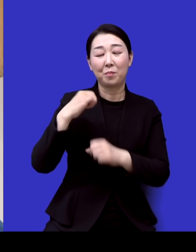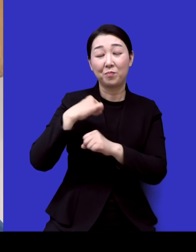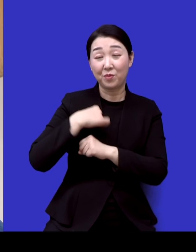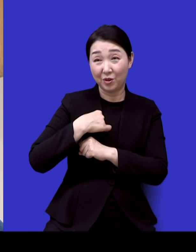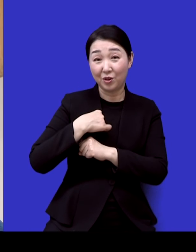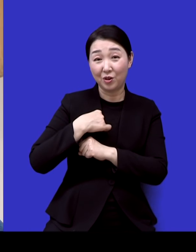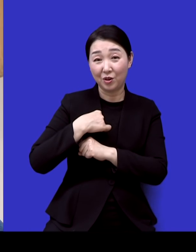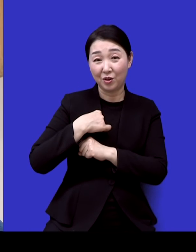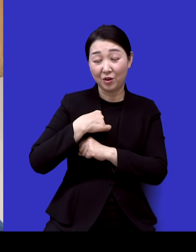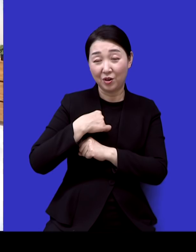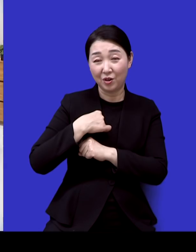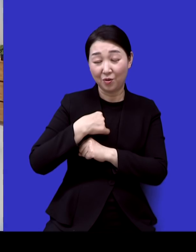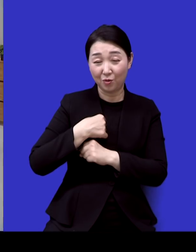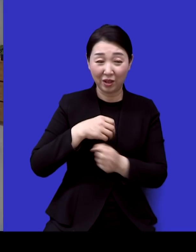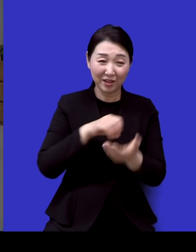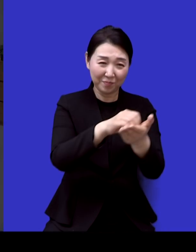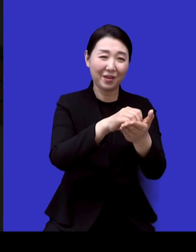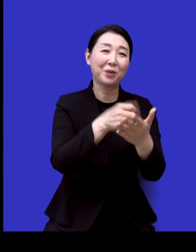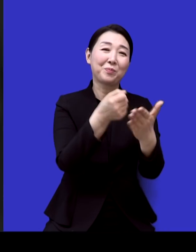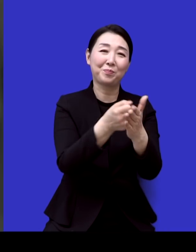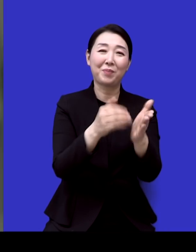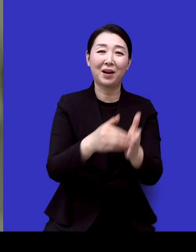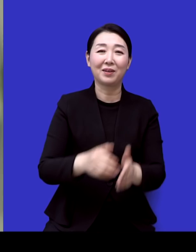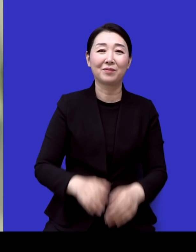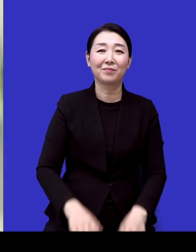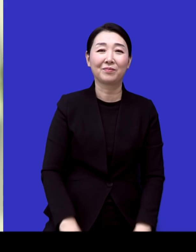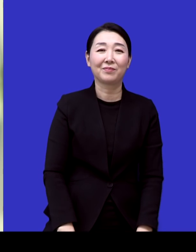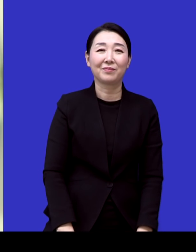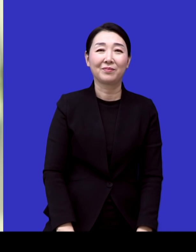입대하기로 선택했습니다. 와.